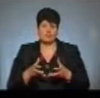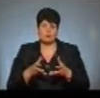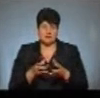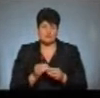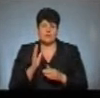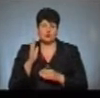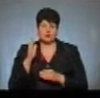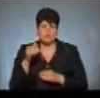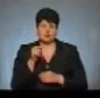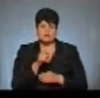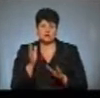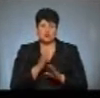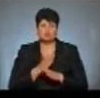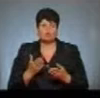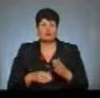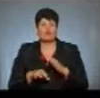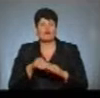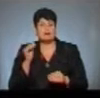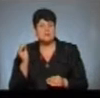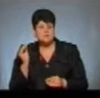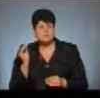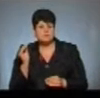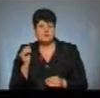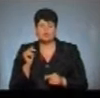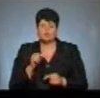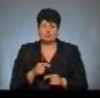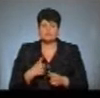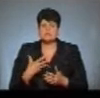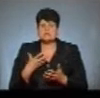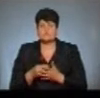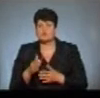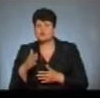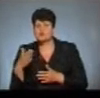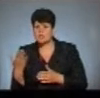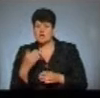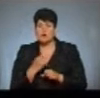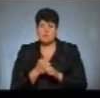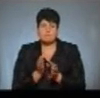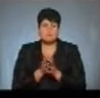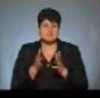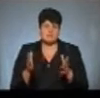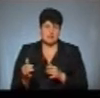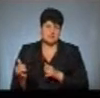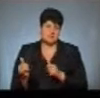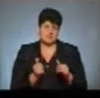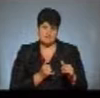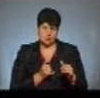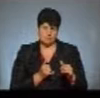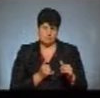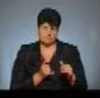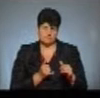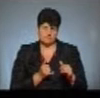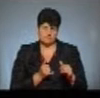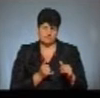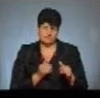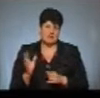на подальшу їхню долю, вибір. Тому ми зі своєї сторони робимо і максимально забезпечуємо